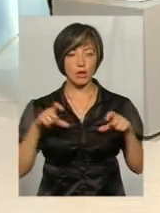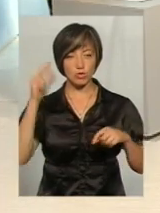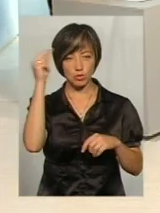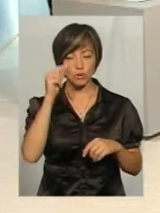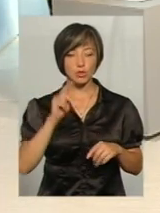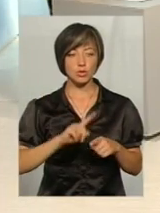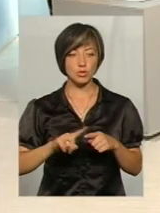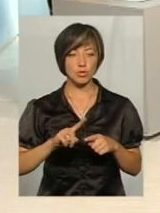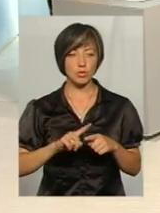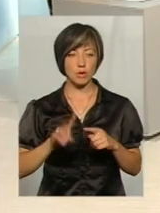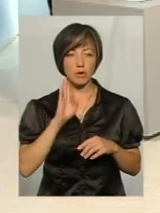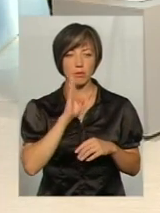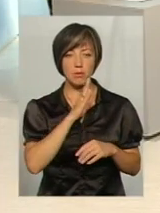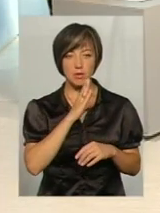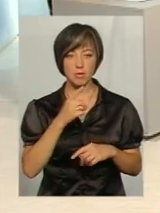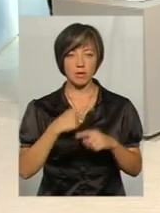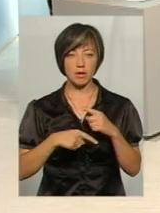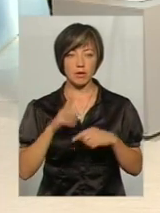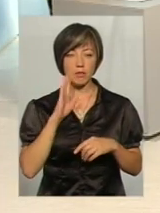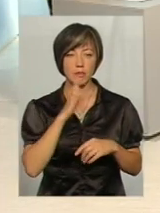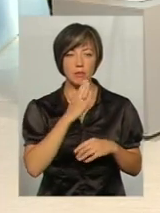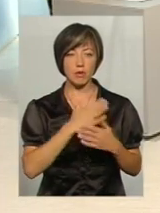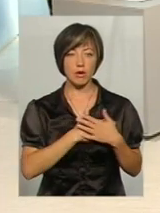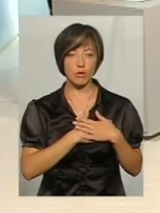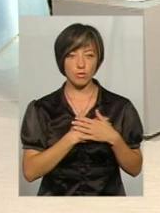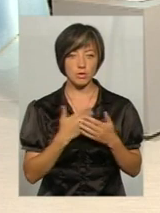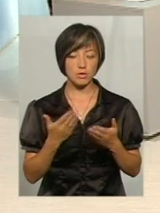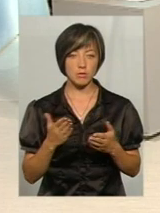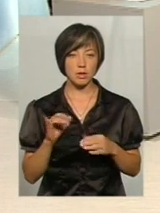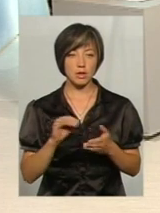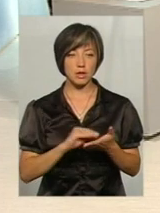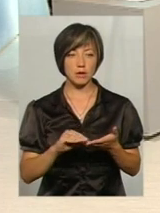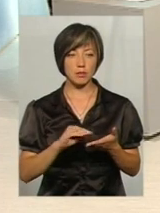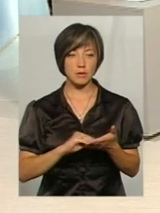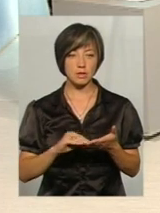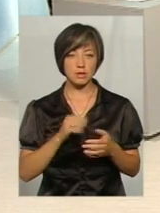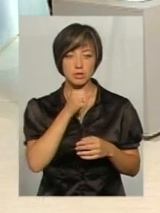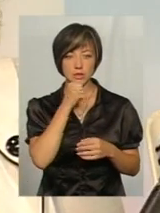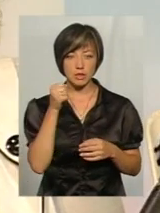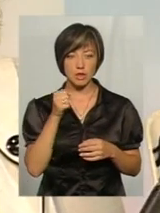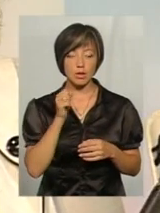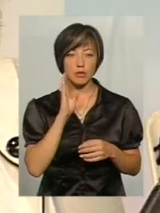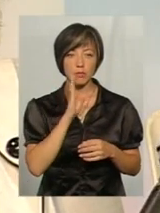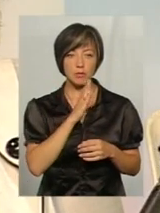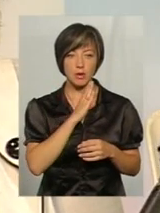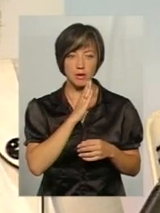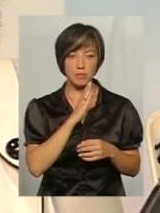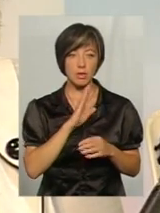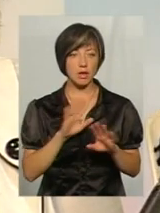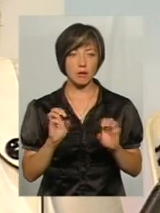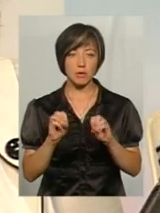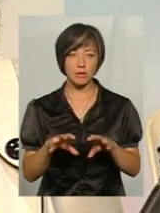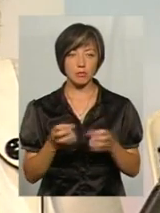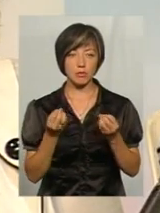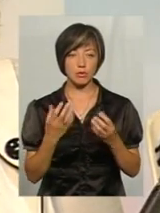мама придет, не переживай, мама очень любит, и все. И написала старшей запиской, что мама не бросает, мама